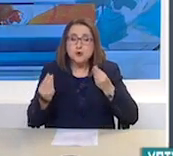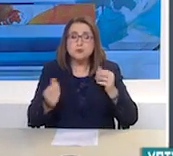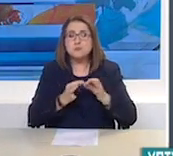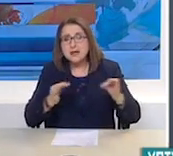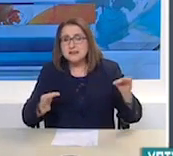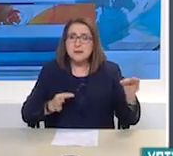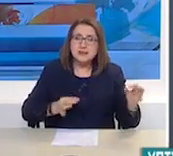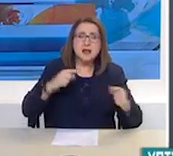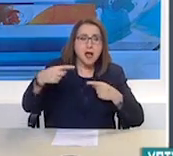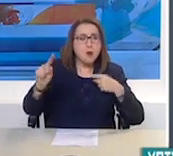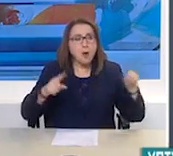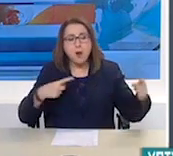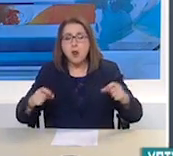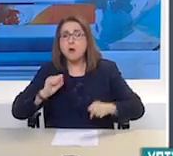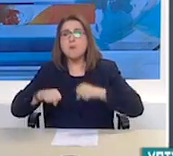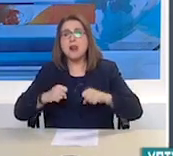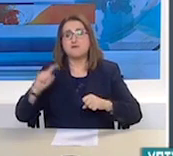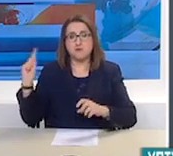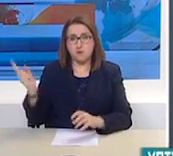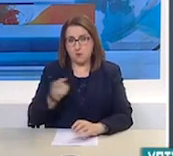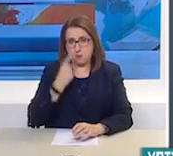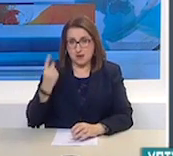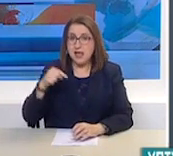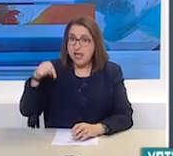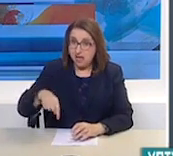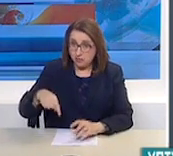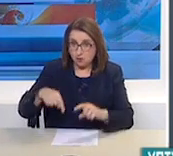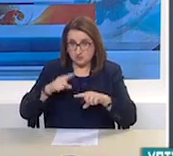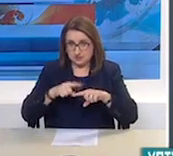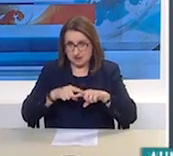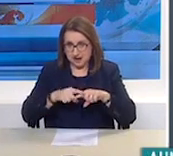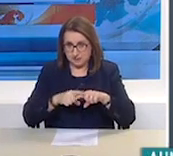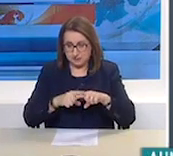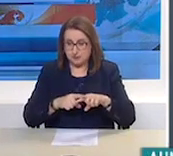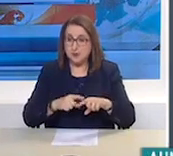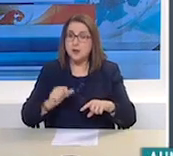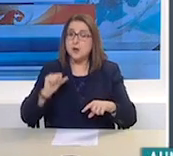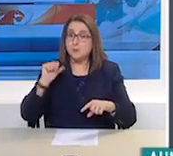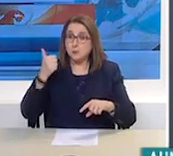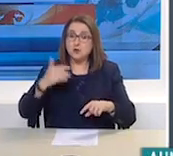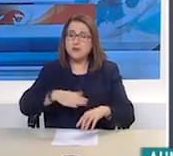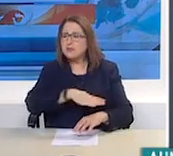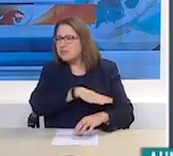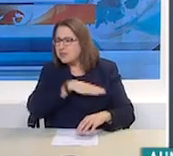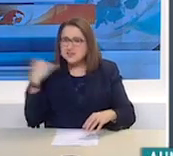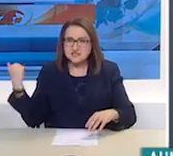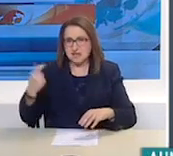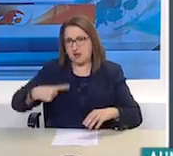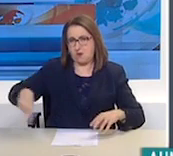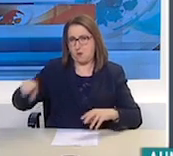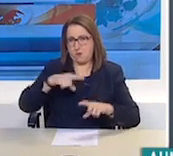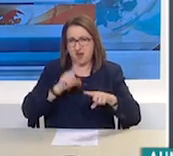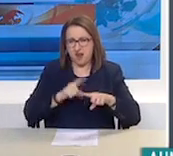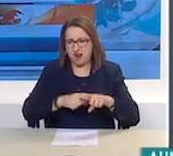βαθμό περιοριστικά και άλλα μέτρα. Στη χώρα μας, αφού εφαρμόστηκαν με σημαντικές θυσίες τα μέτρα που όλοι